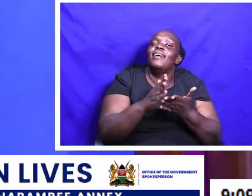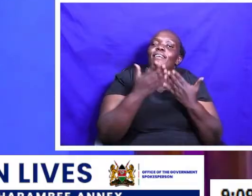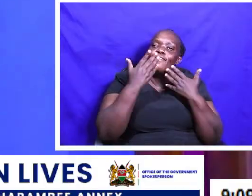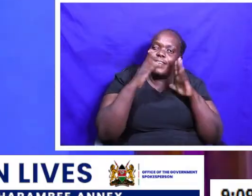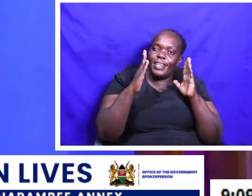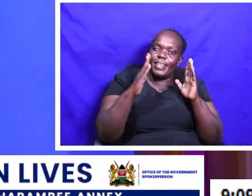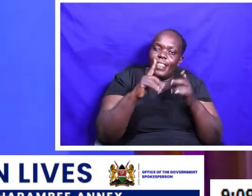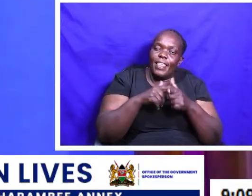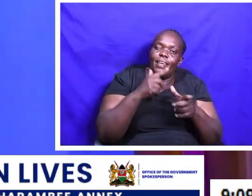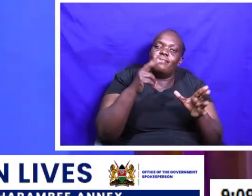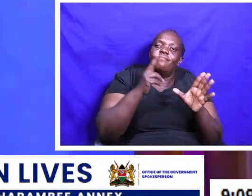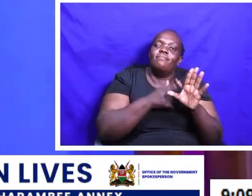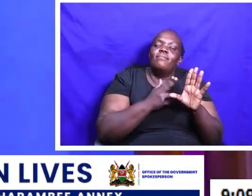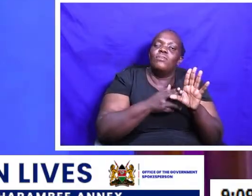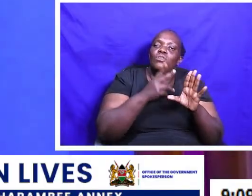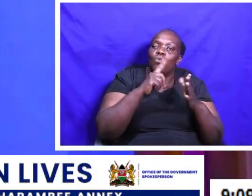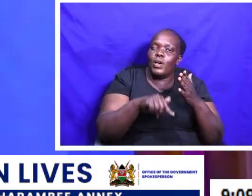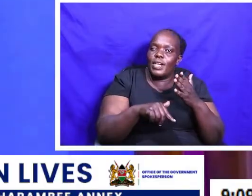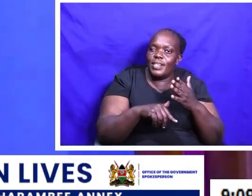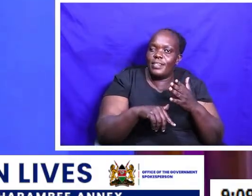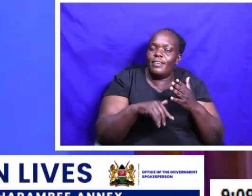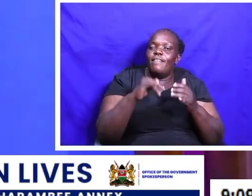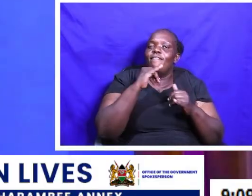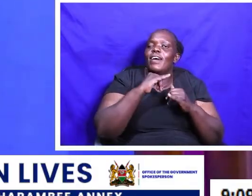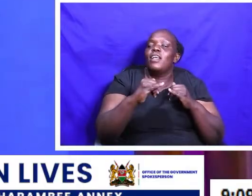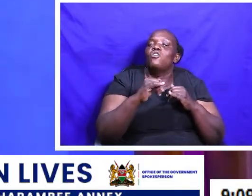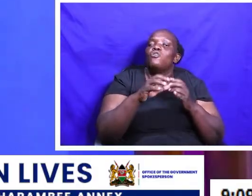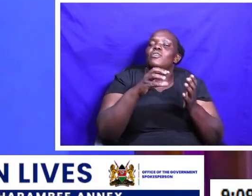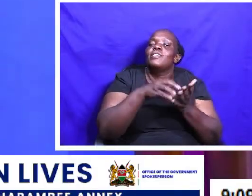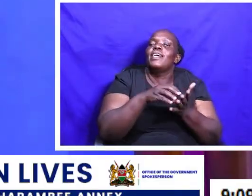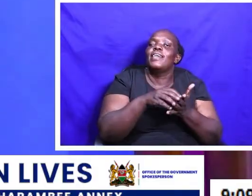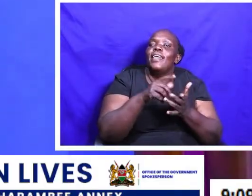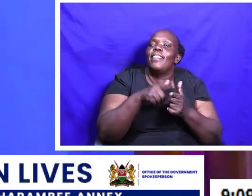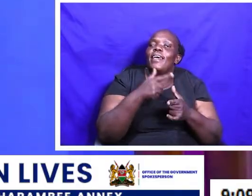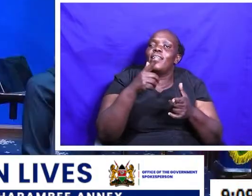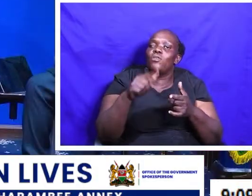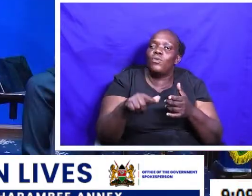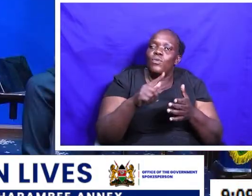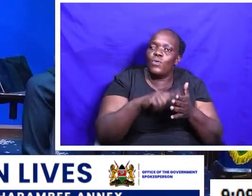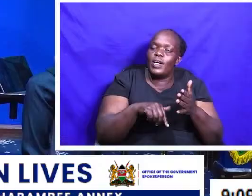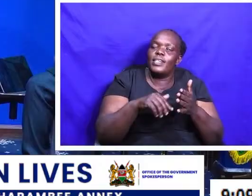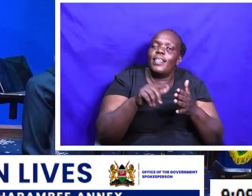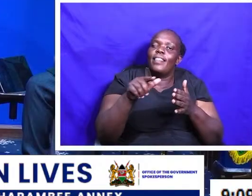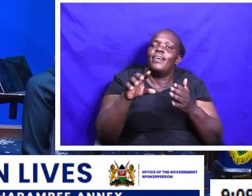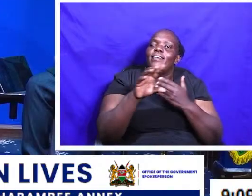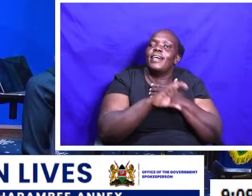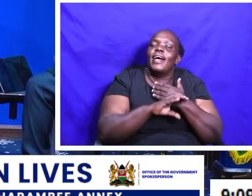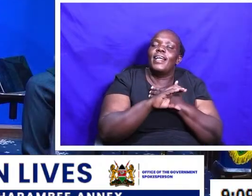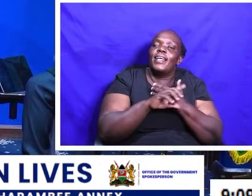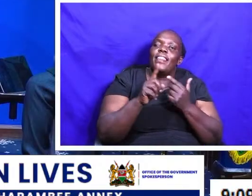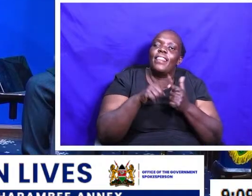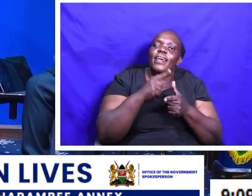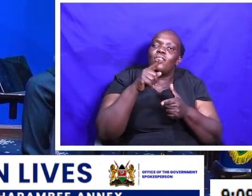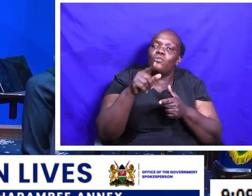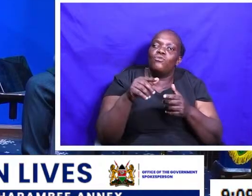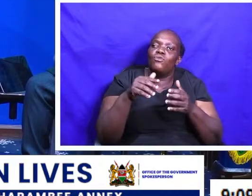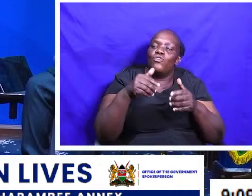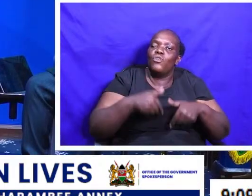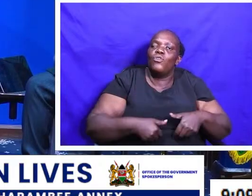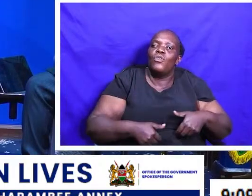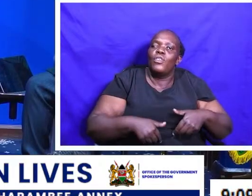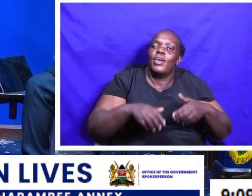tumegawa ili tuingie the final stage ya revolution ya hii nchi, ambao sasa nyinyi